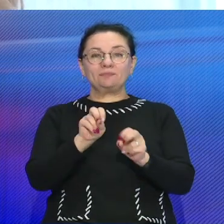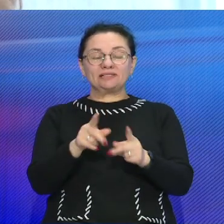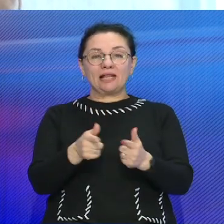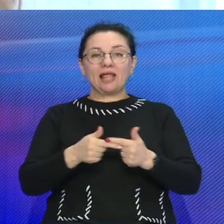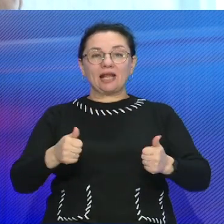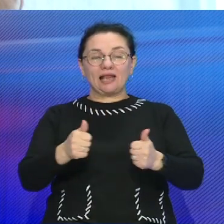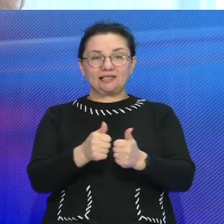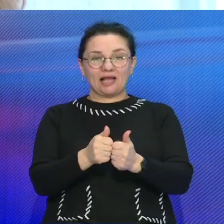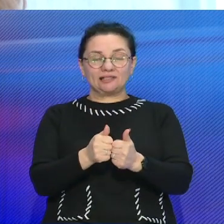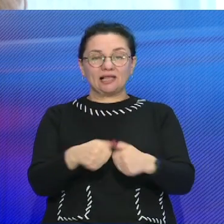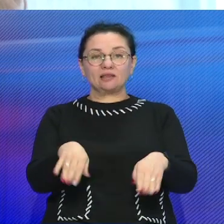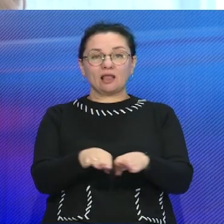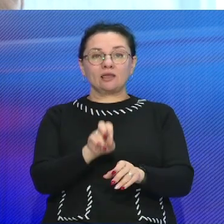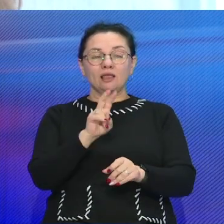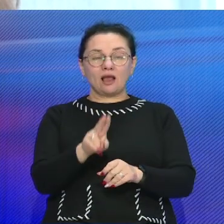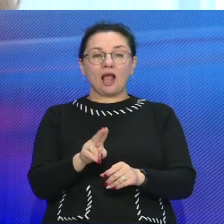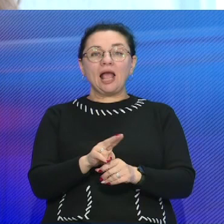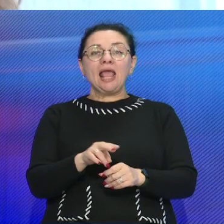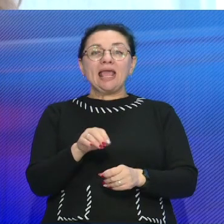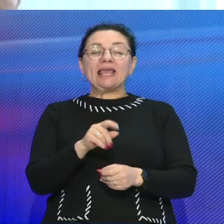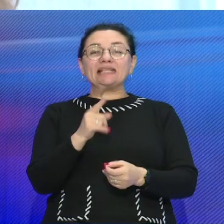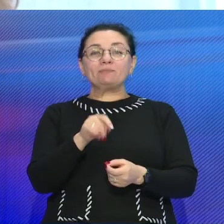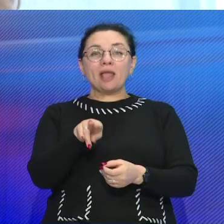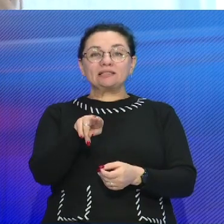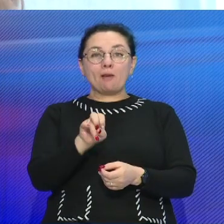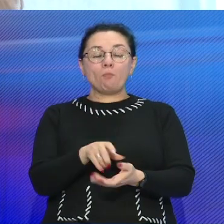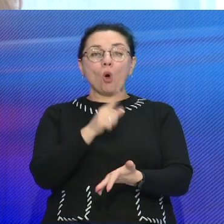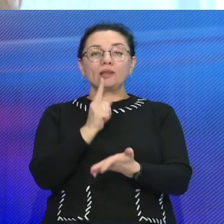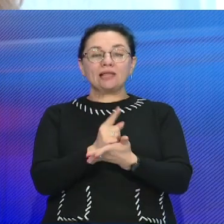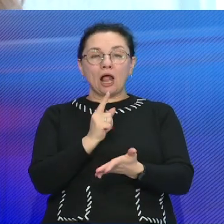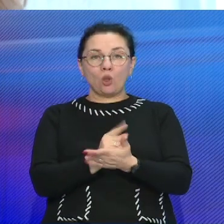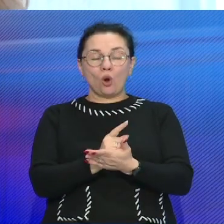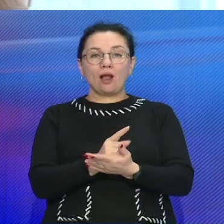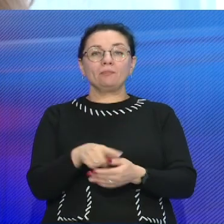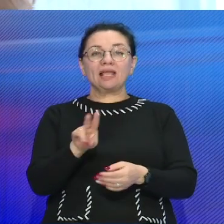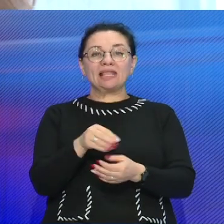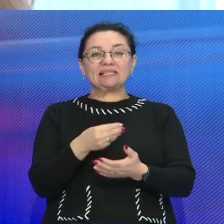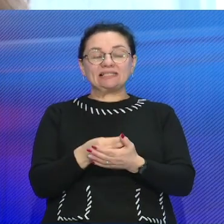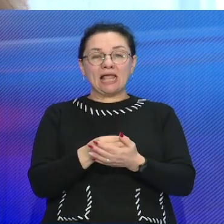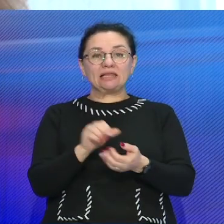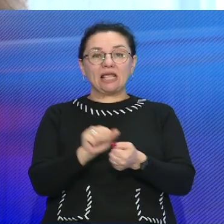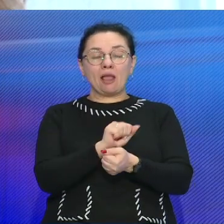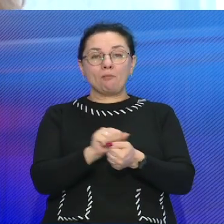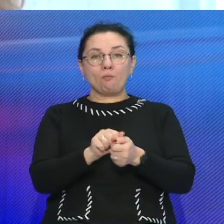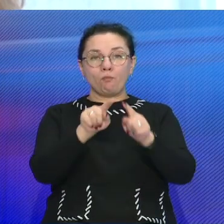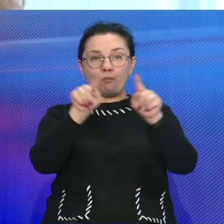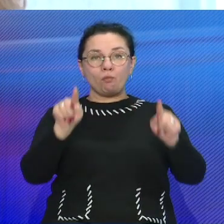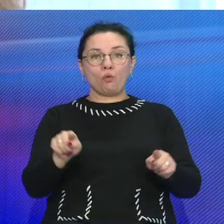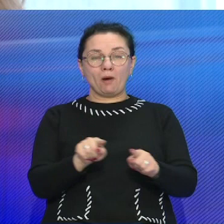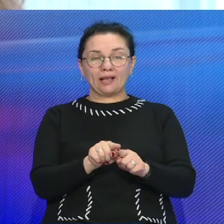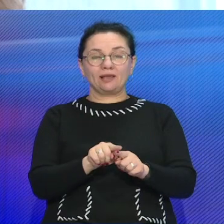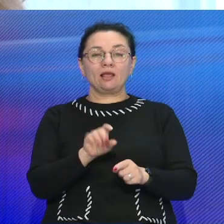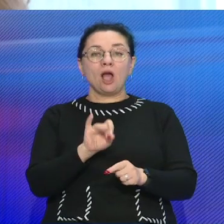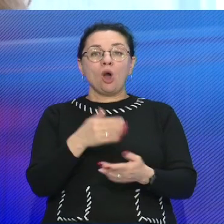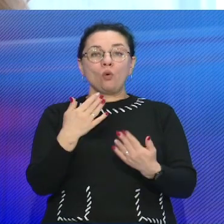как инспекция Министерства по налогам и сборам, такие как Департамент ценных бумаг, кадастровое агентство Республики Беларусь.